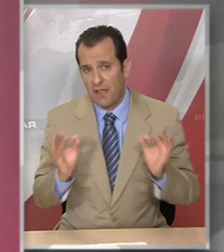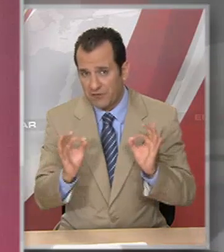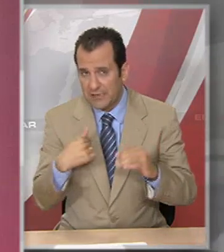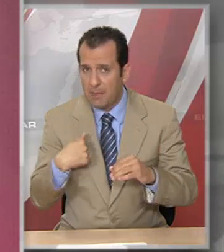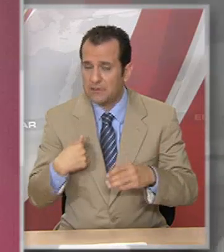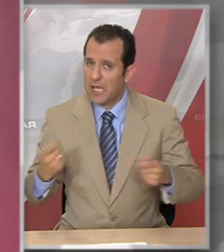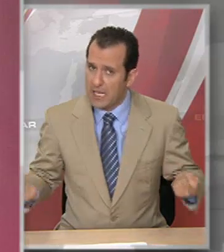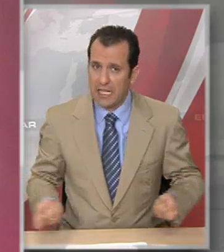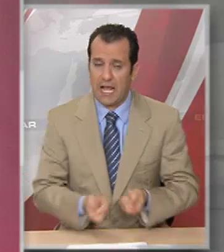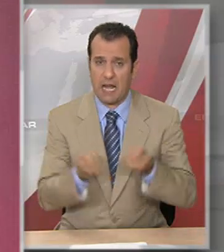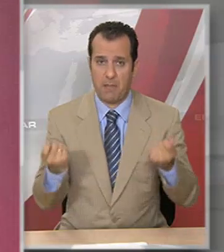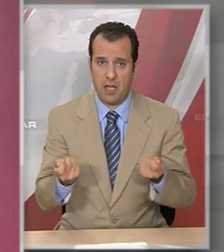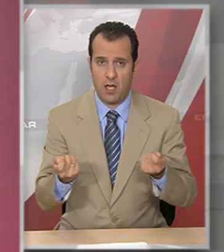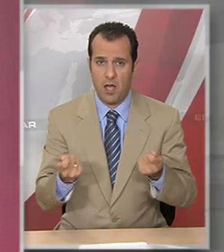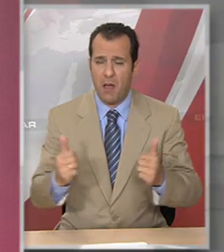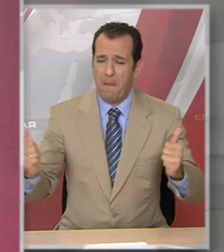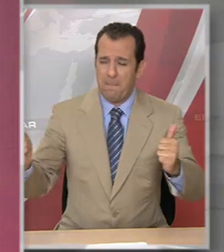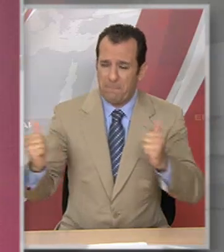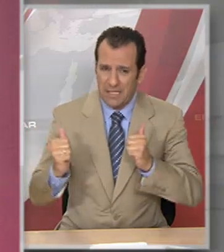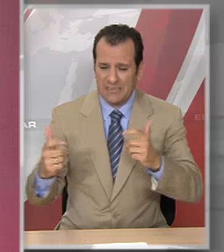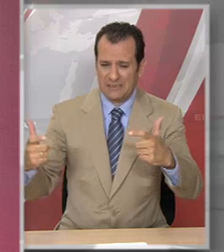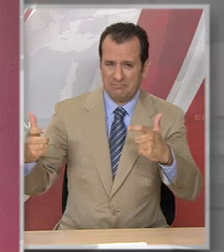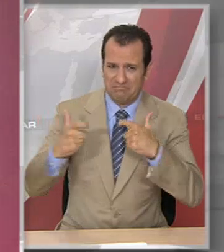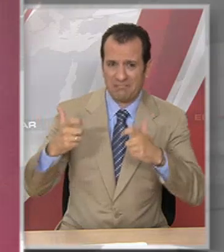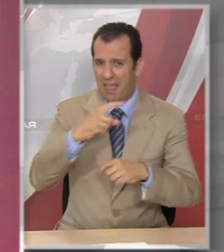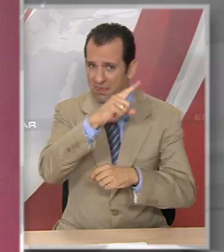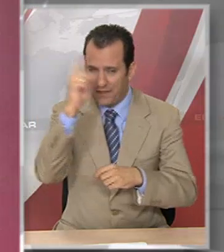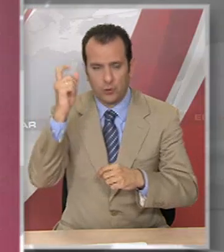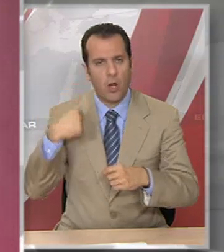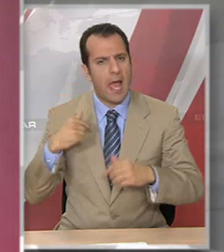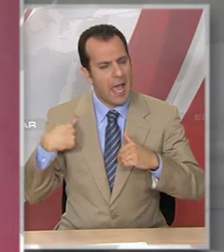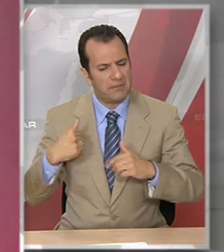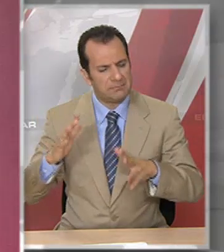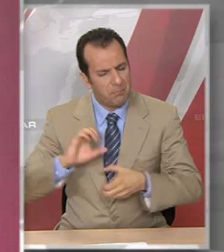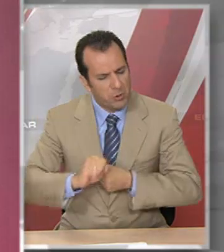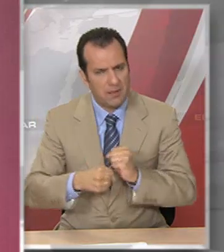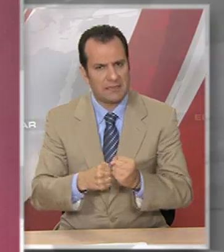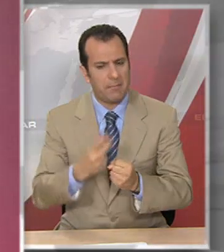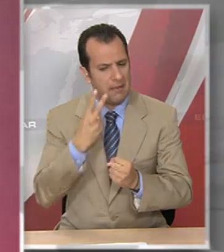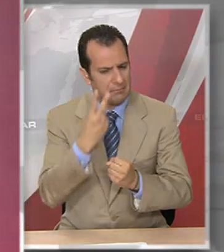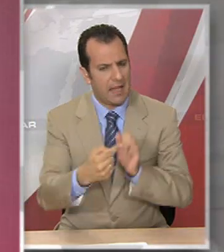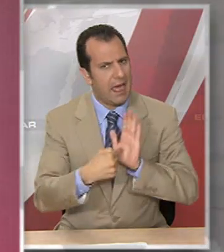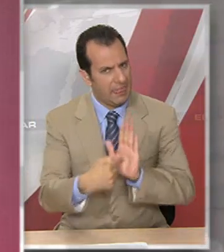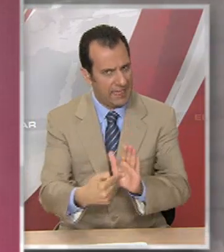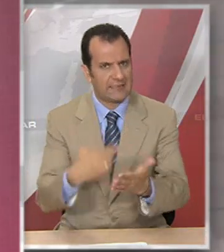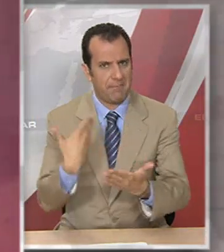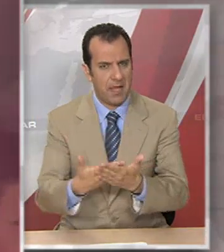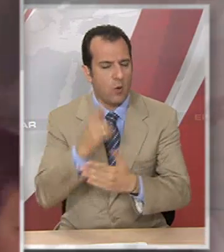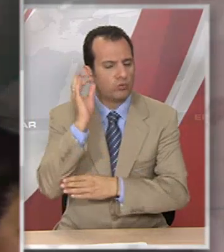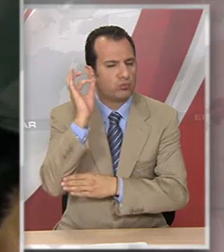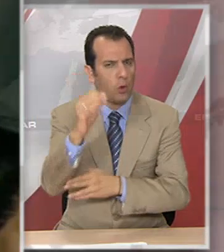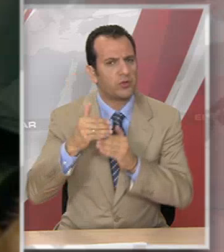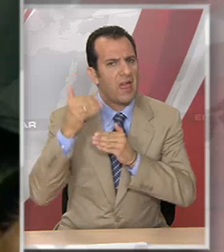βέβαια ακόμα και έτσι να δώσουμε δείγμα γραφής για τις μεγάλες αλλαγές